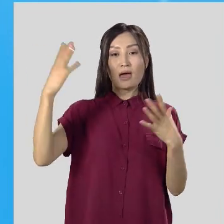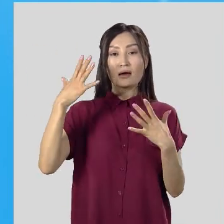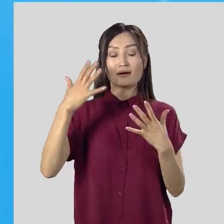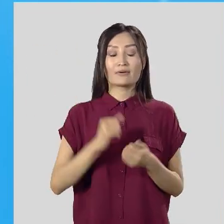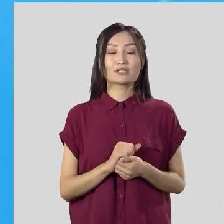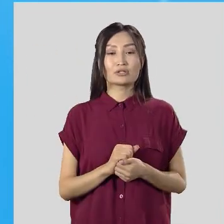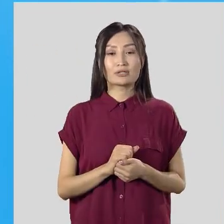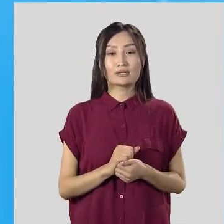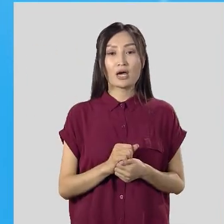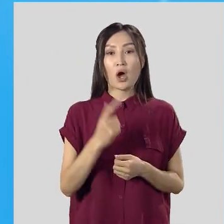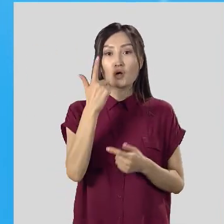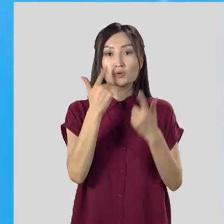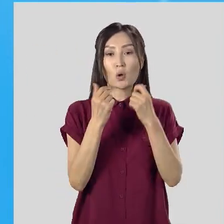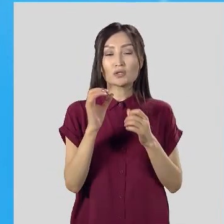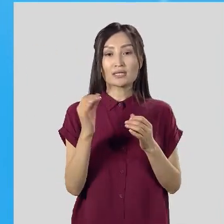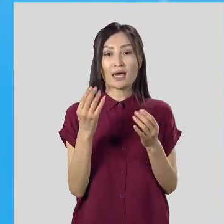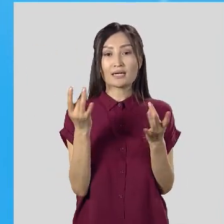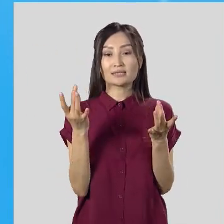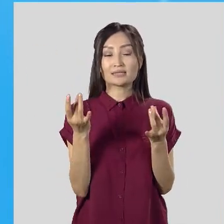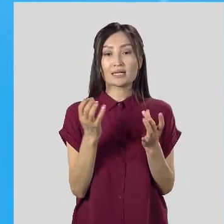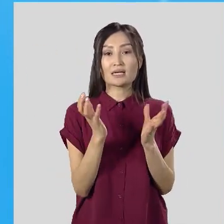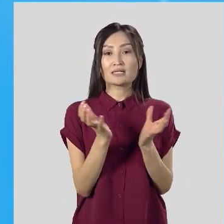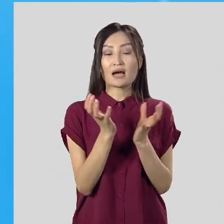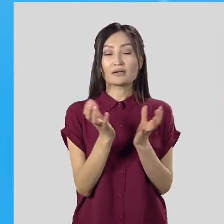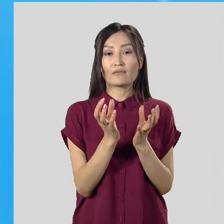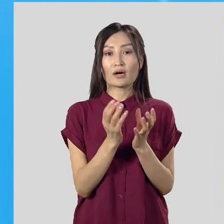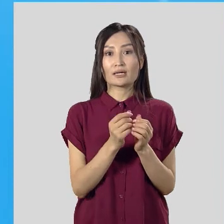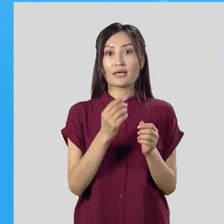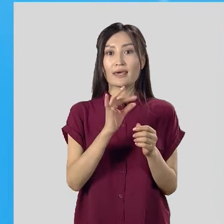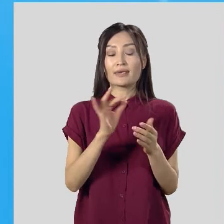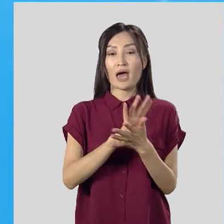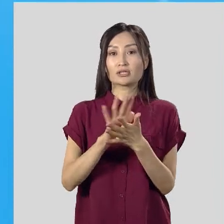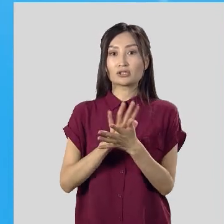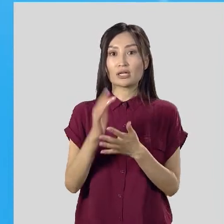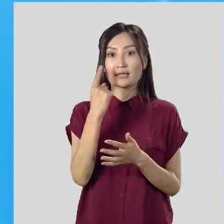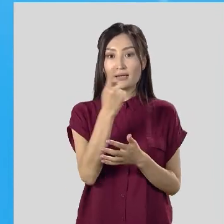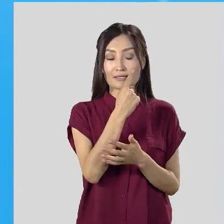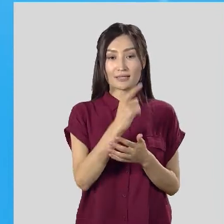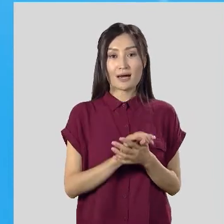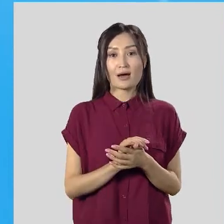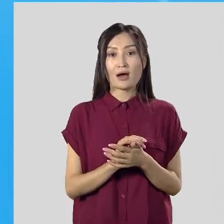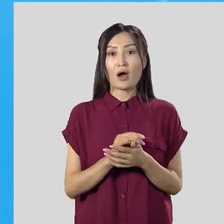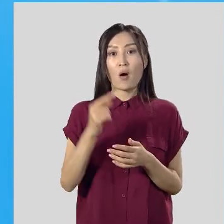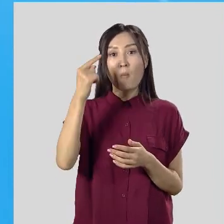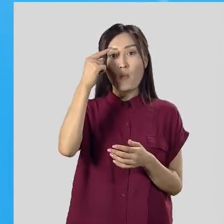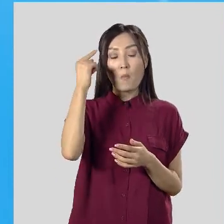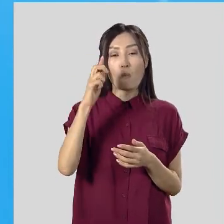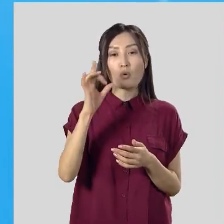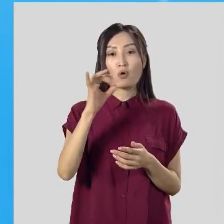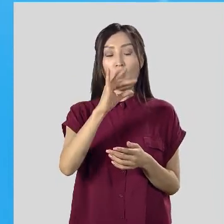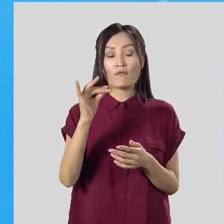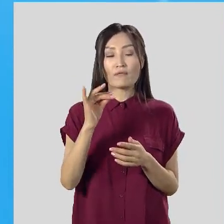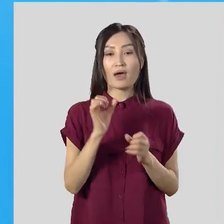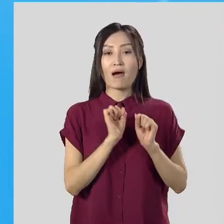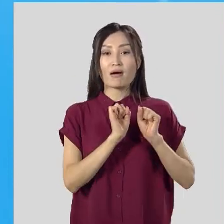освещения. Слезная жидкость согревает, увлажняет и очищает глаза. Брови отводят от